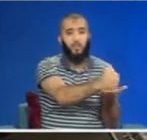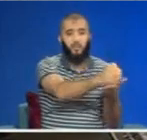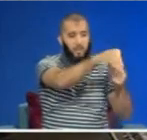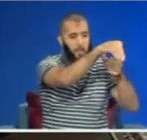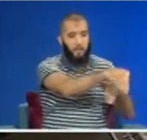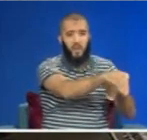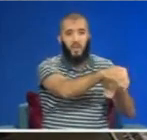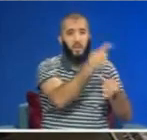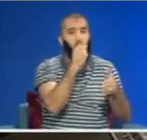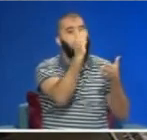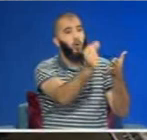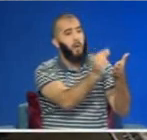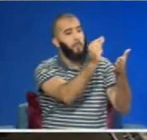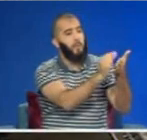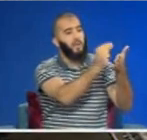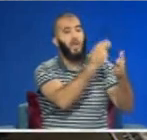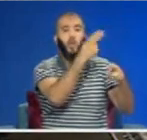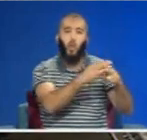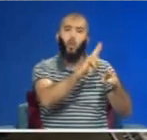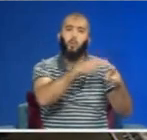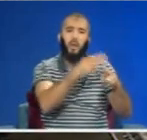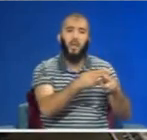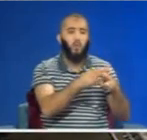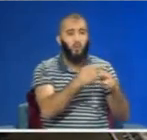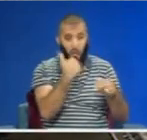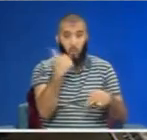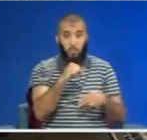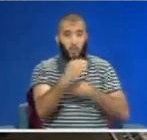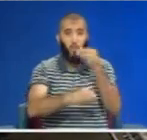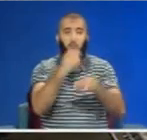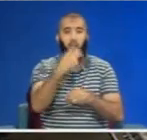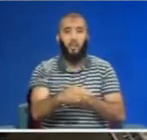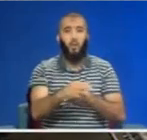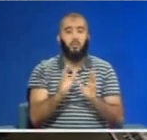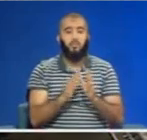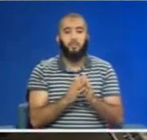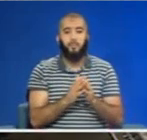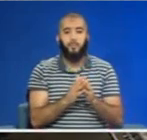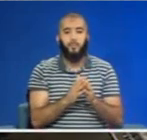ولا شحال واش ندير له؟ واضح ان شاء الله. صحيح